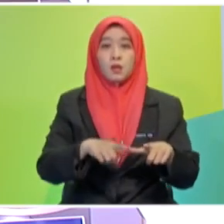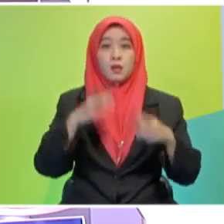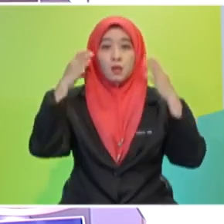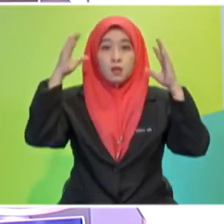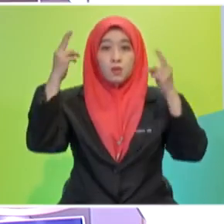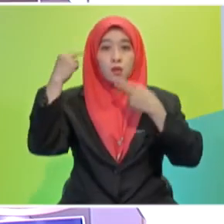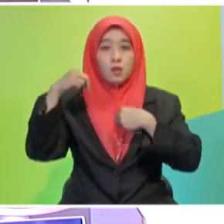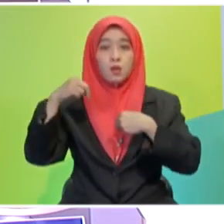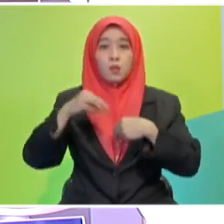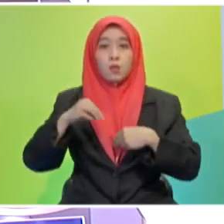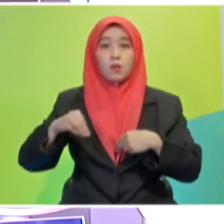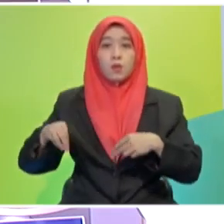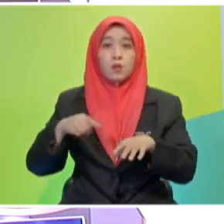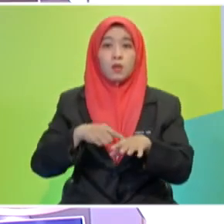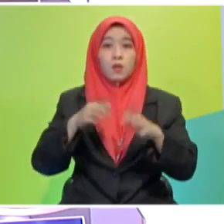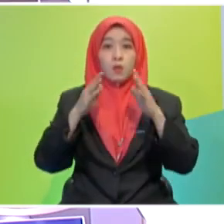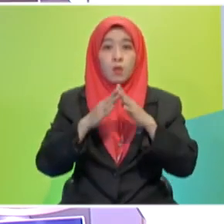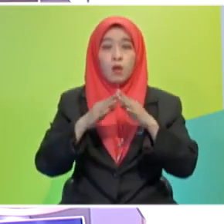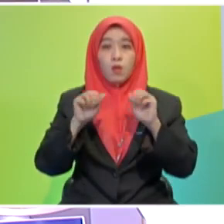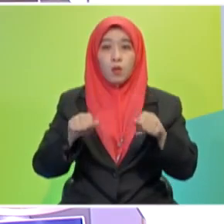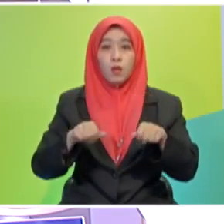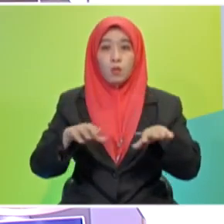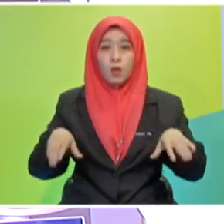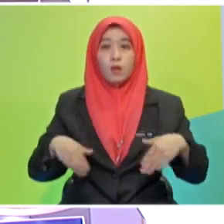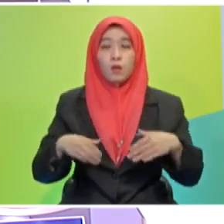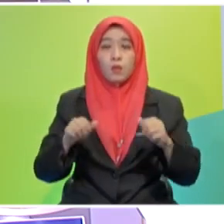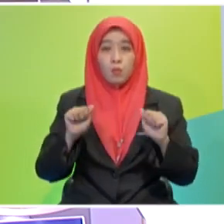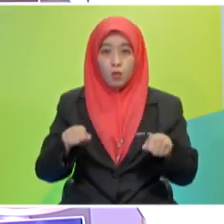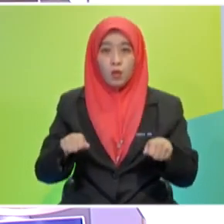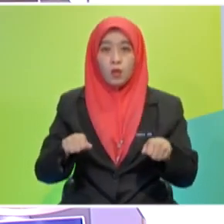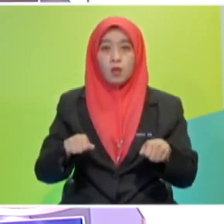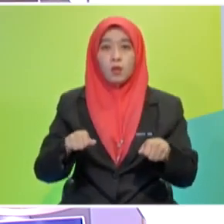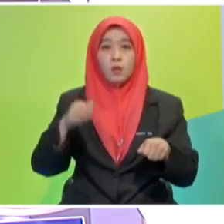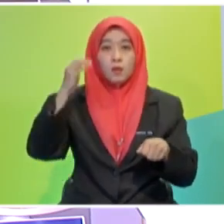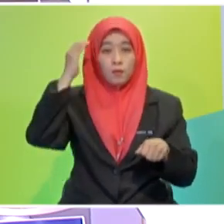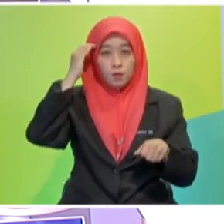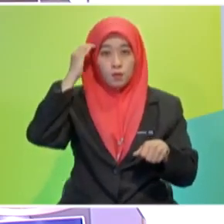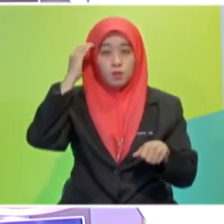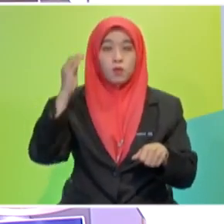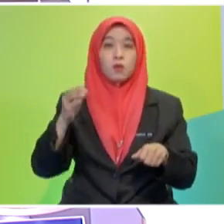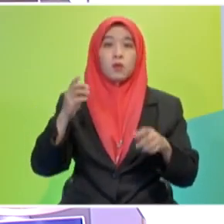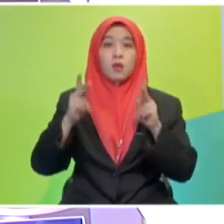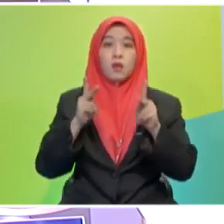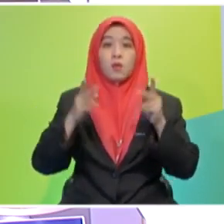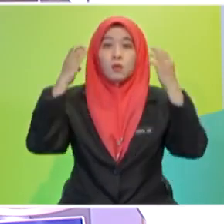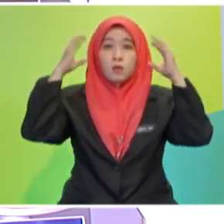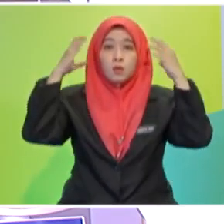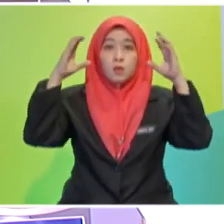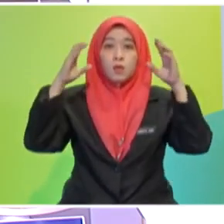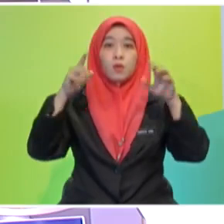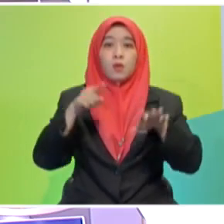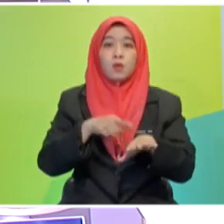rumah boleh aplikasikanlah. Dan sekiranya cikgu-cikgu kamu tanya, kamu boleh jawab